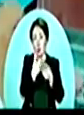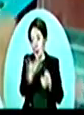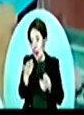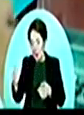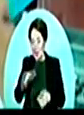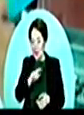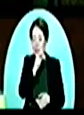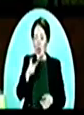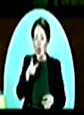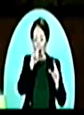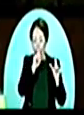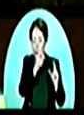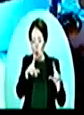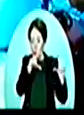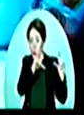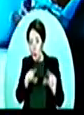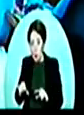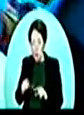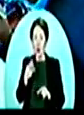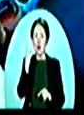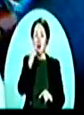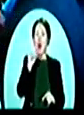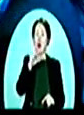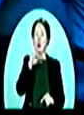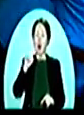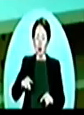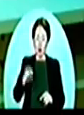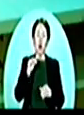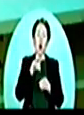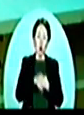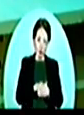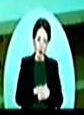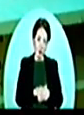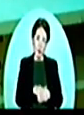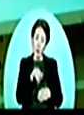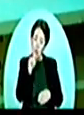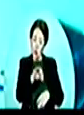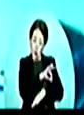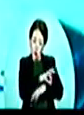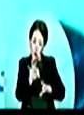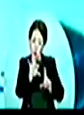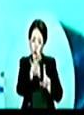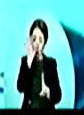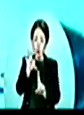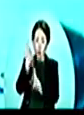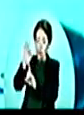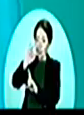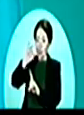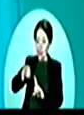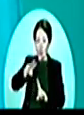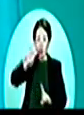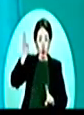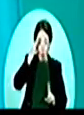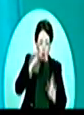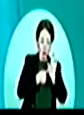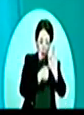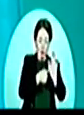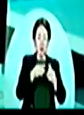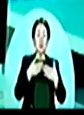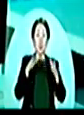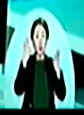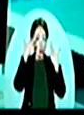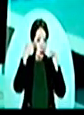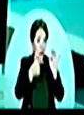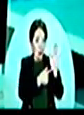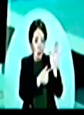зээлийн хүүг бууруулж, даатгалын тогтолцоог бий болгосон. Төсөл сонгон шалгуулалтыг эл тод нээлттэй зохион байгуулах